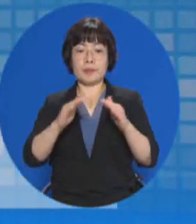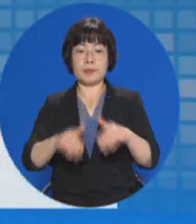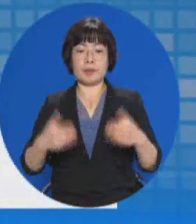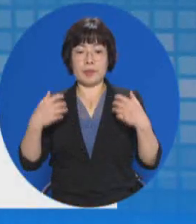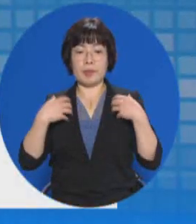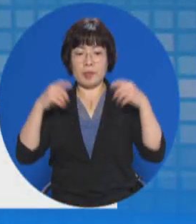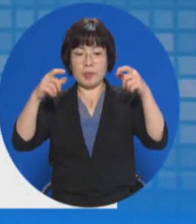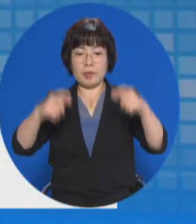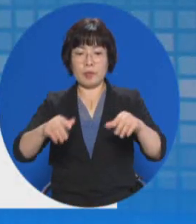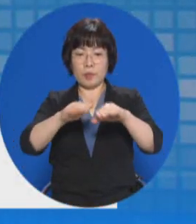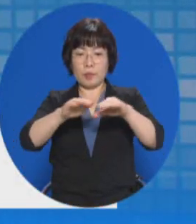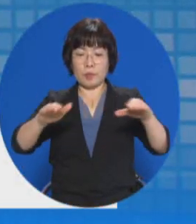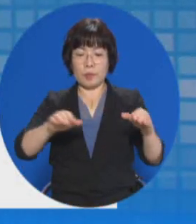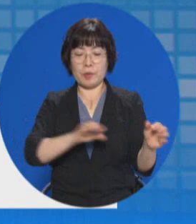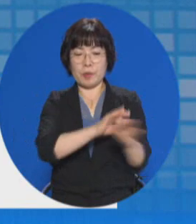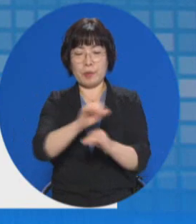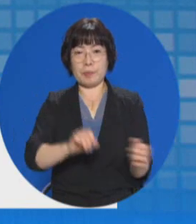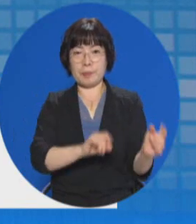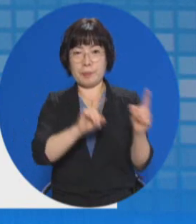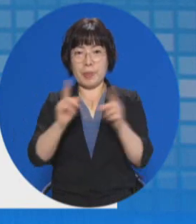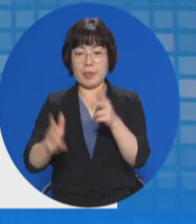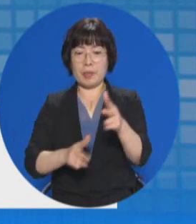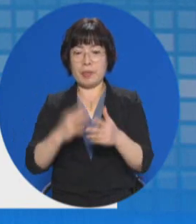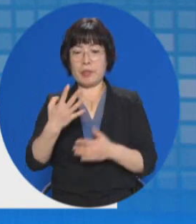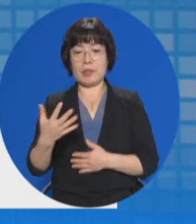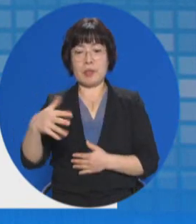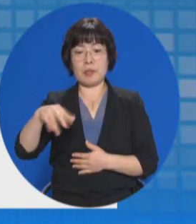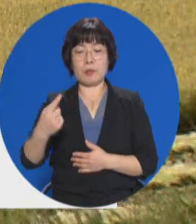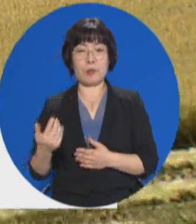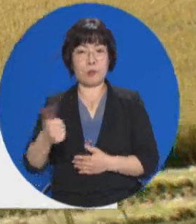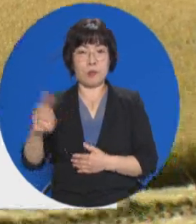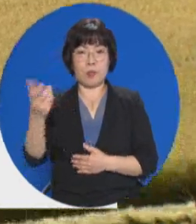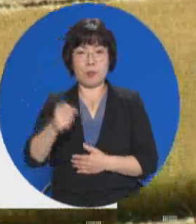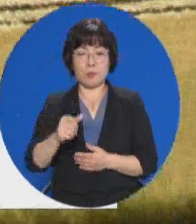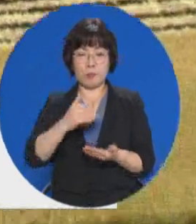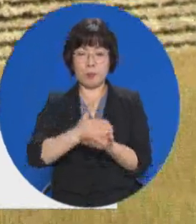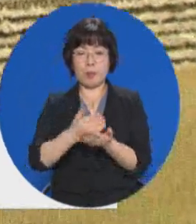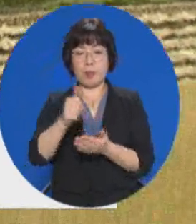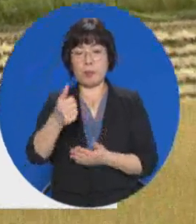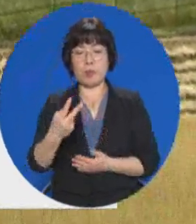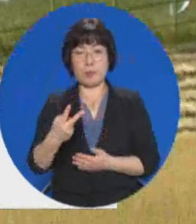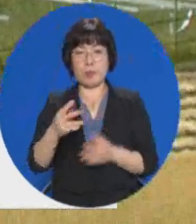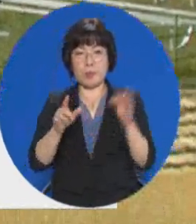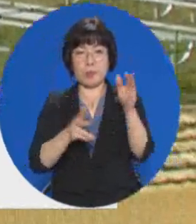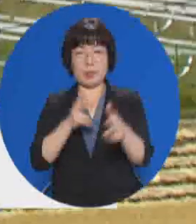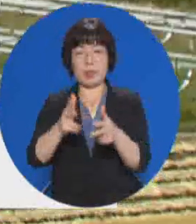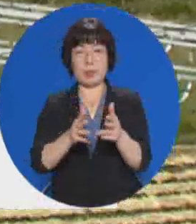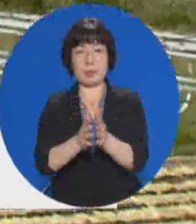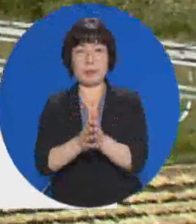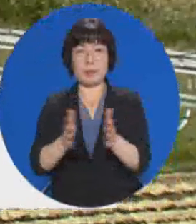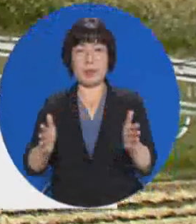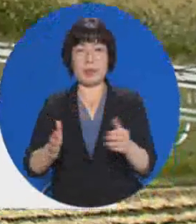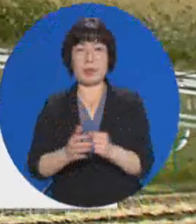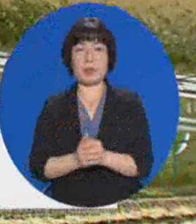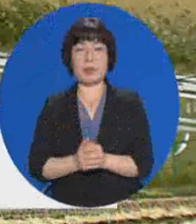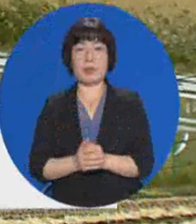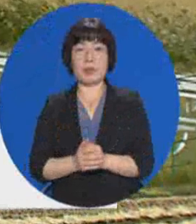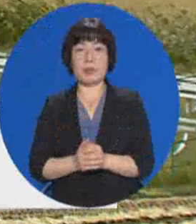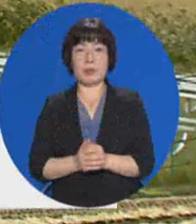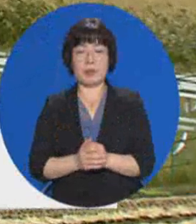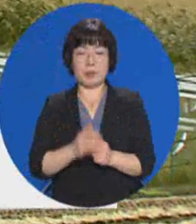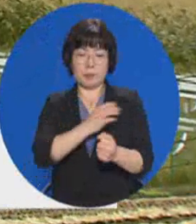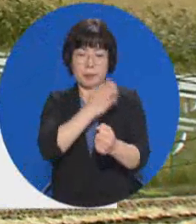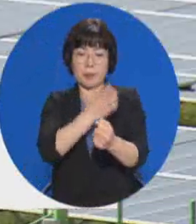전라남도가 지역균형 뉴딜 사업으로 4조 5천억 원 규모의 52개 사업을 발굴했습니다. 전남도는